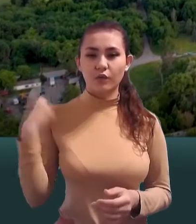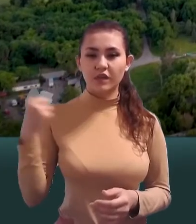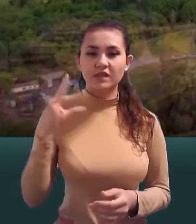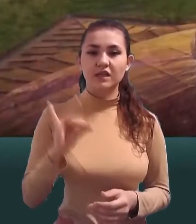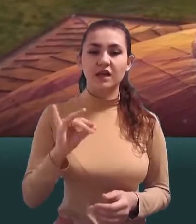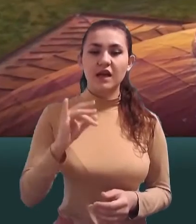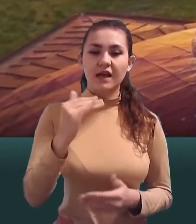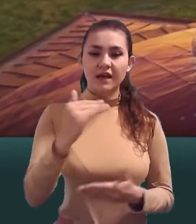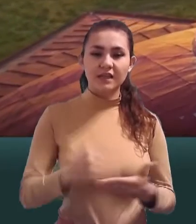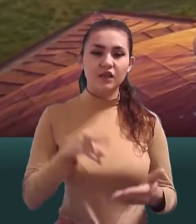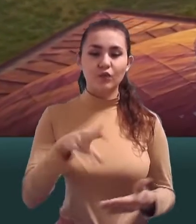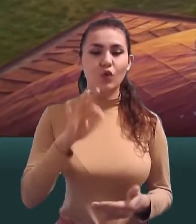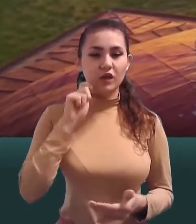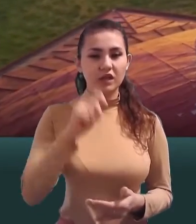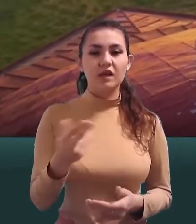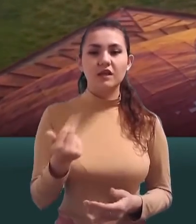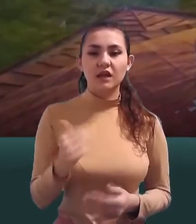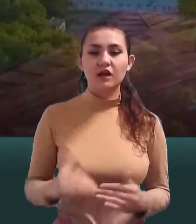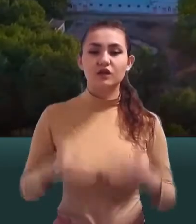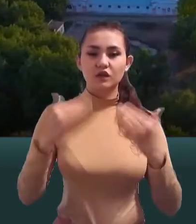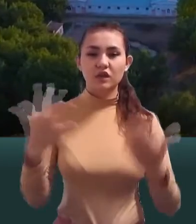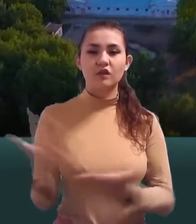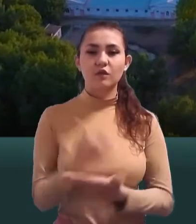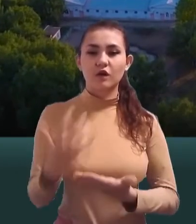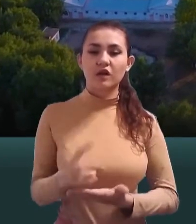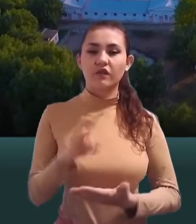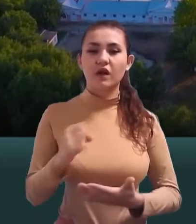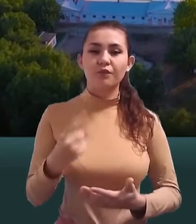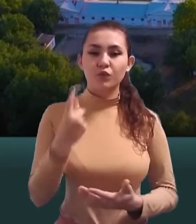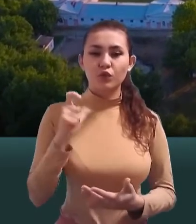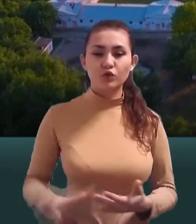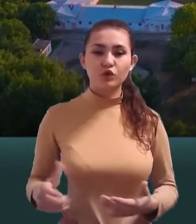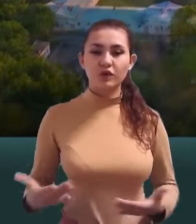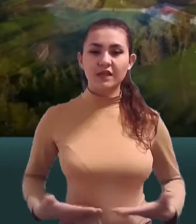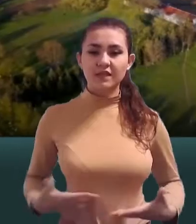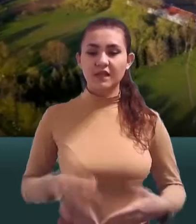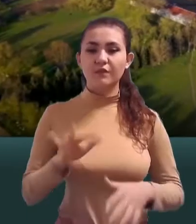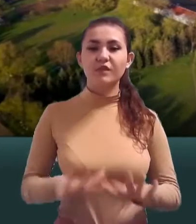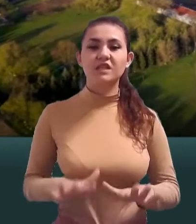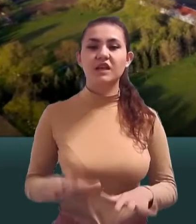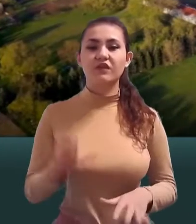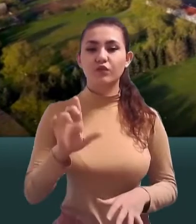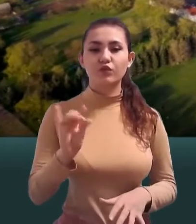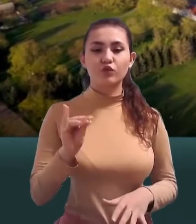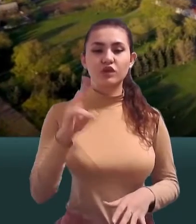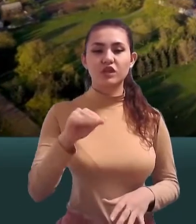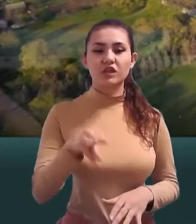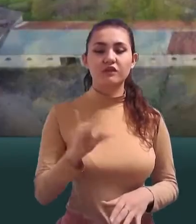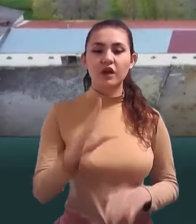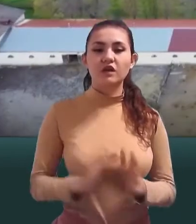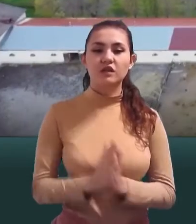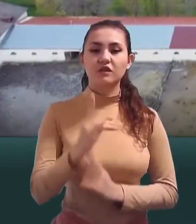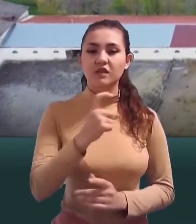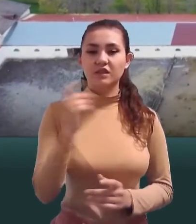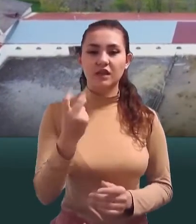Так, дійсно, темпи зростання доходів на душу населення, саме місцевих бюджетів, зросли за ці два